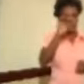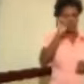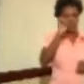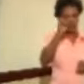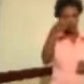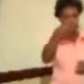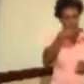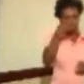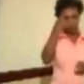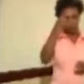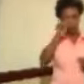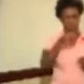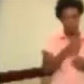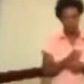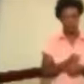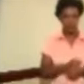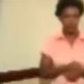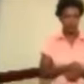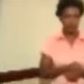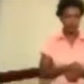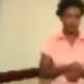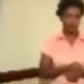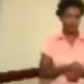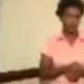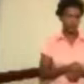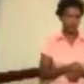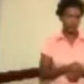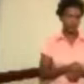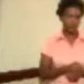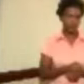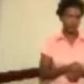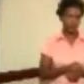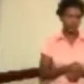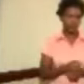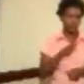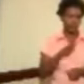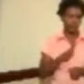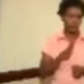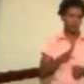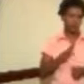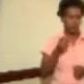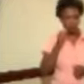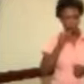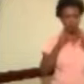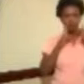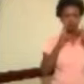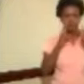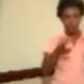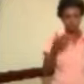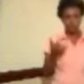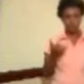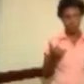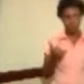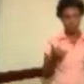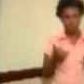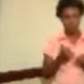nous vienne joindre. Bien, madame Maniga s'il vous plaît, 3 minutes. Bien. Effectivement, c'est